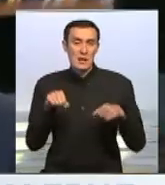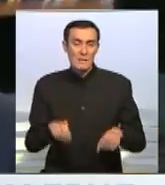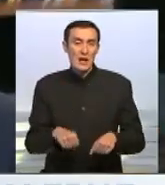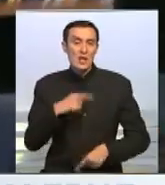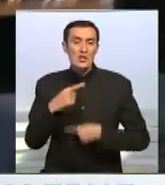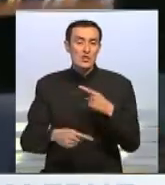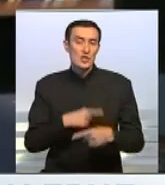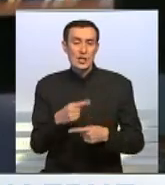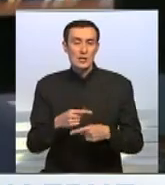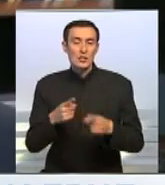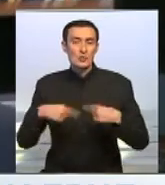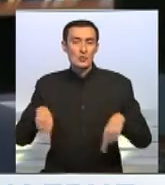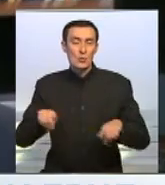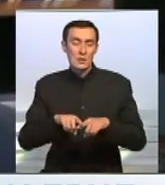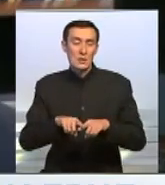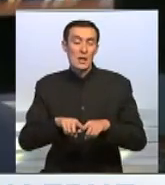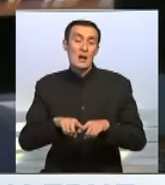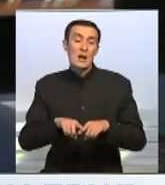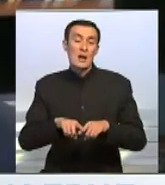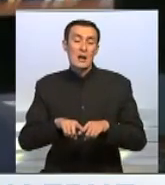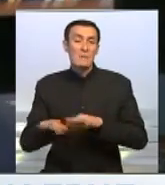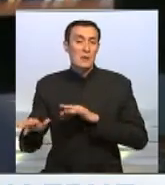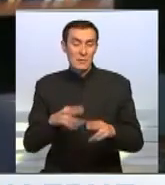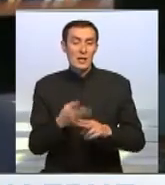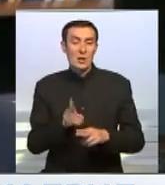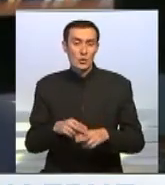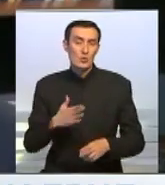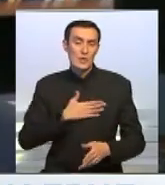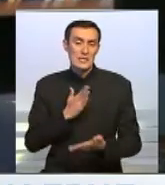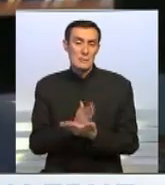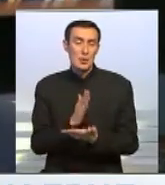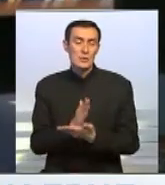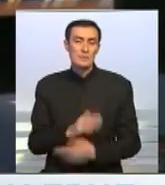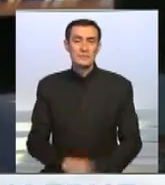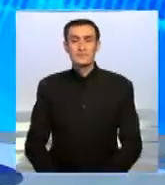посредством институционных инструментов, которыми мы располагаем.